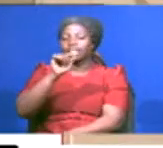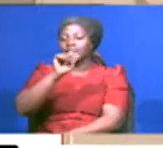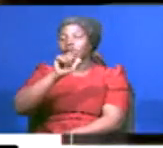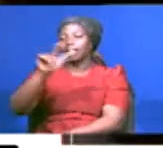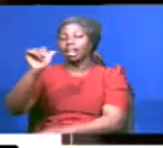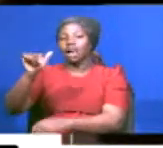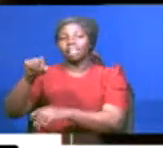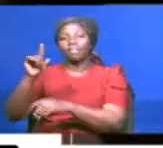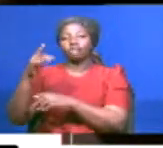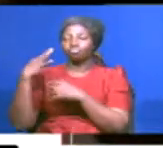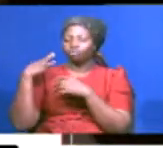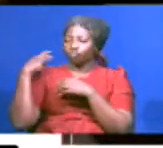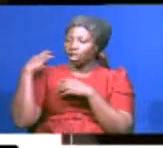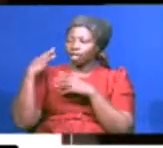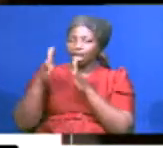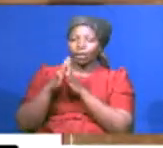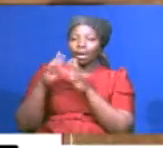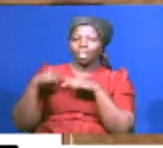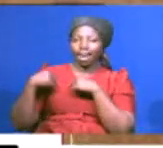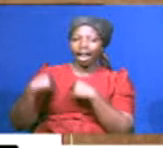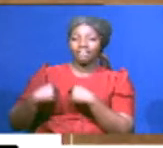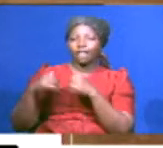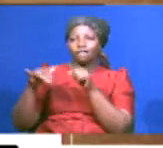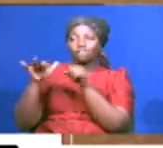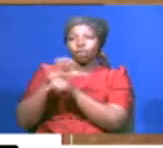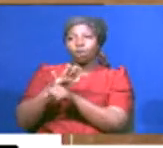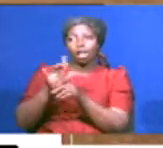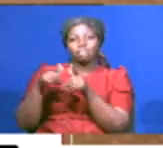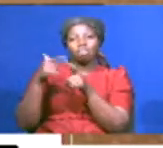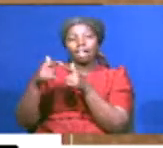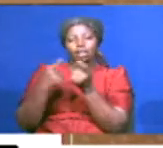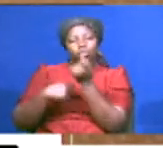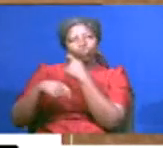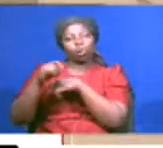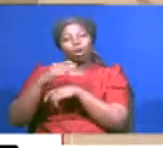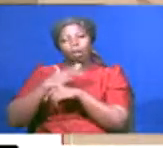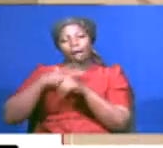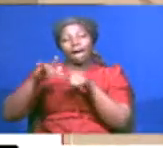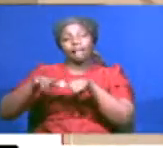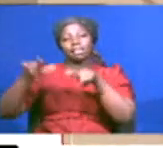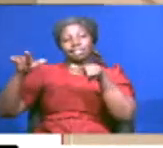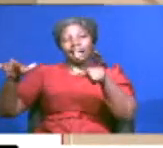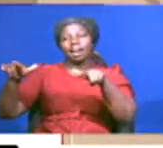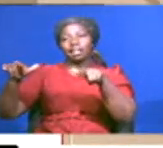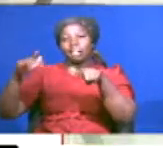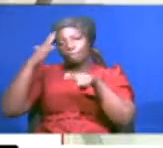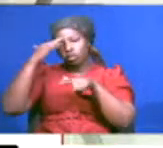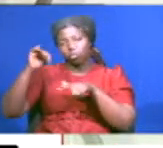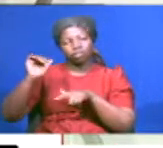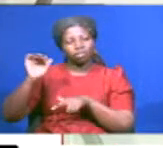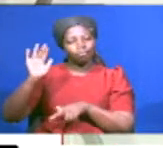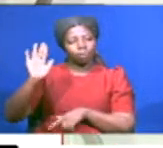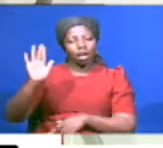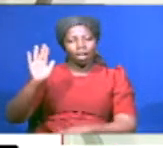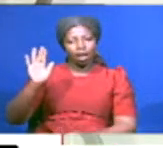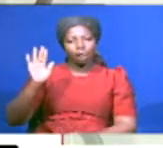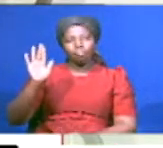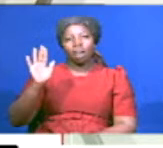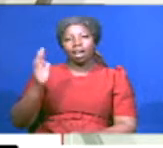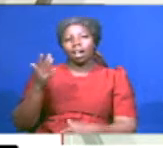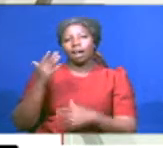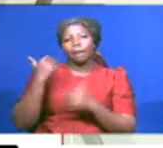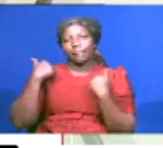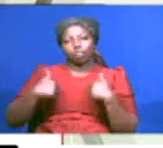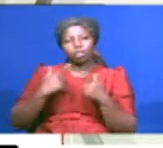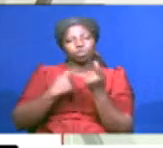kwa roho moja nikauza shamba langu sababu yake yeye Nikauza